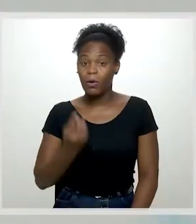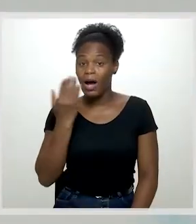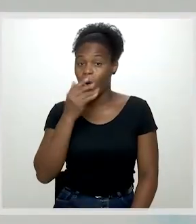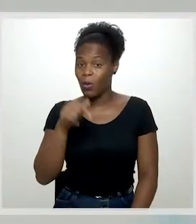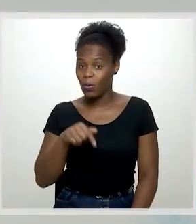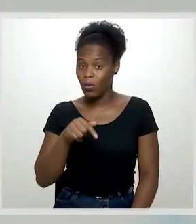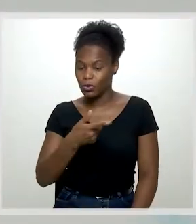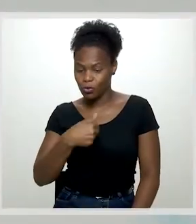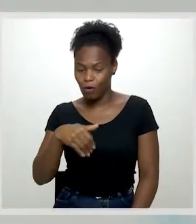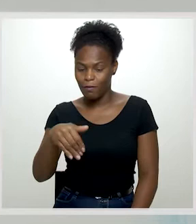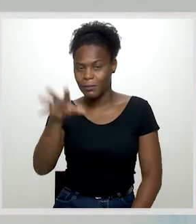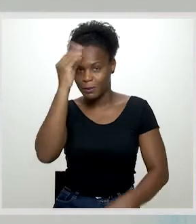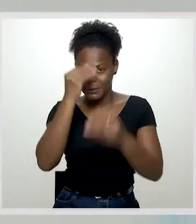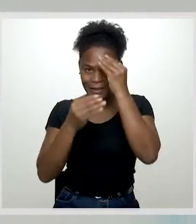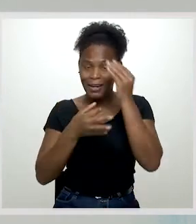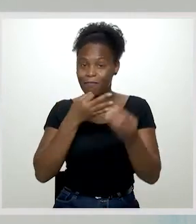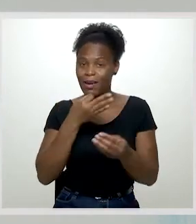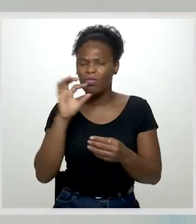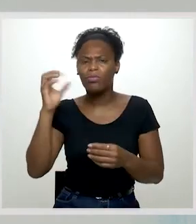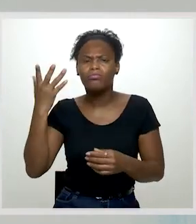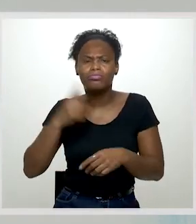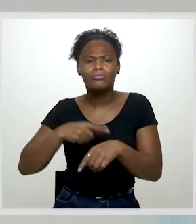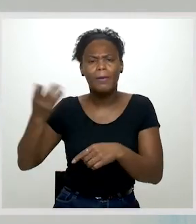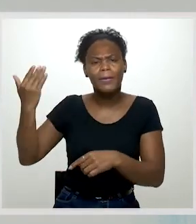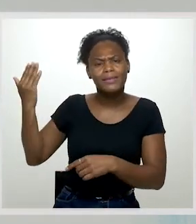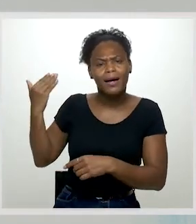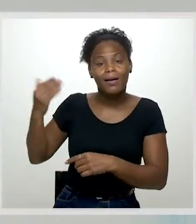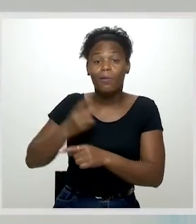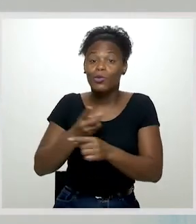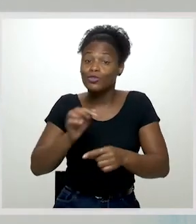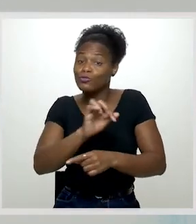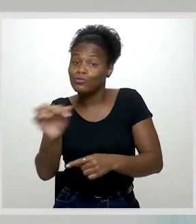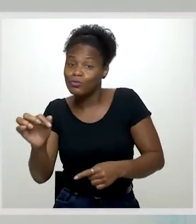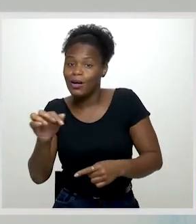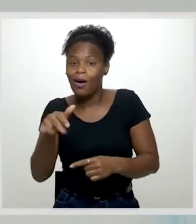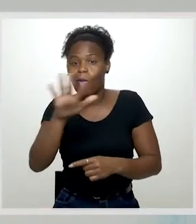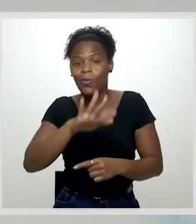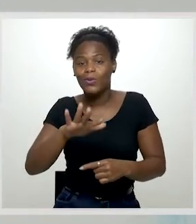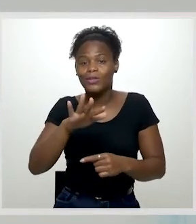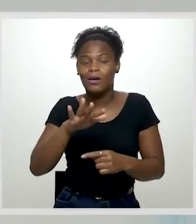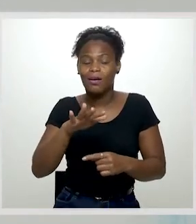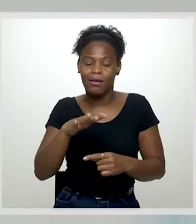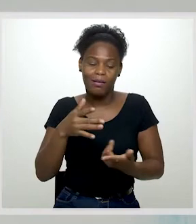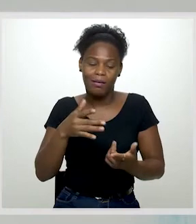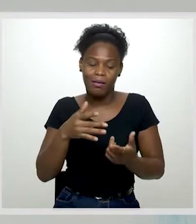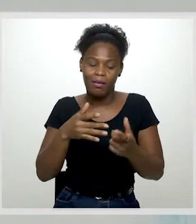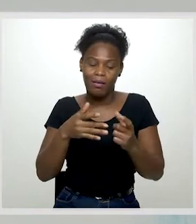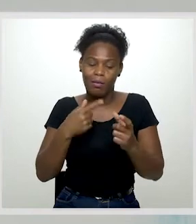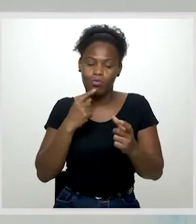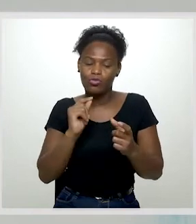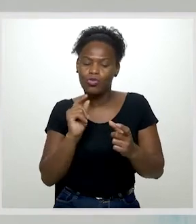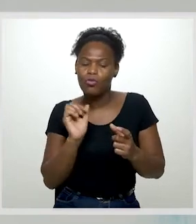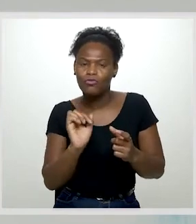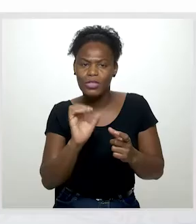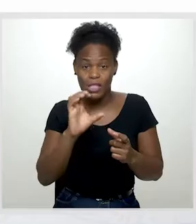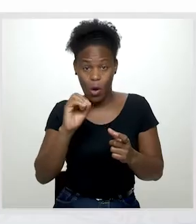Pour le cours d'aujourd'hui, nous allons apprendre à parler d'une époque passée et pour cela, nous allons utiliser les pronoms COD et les pronoms